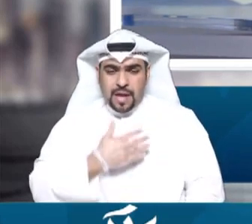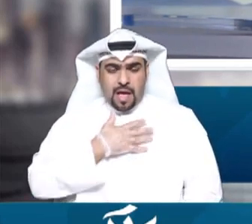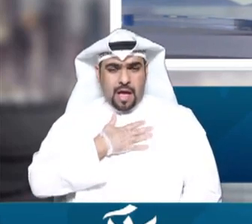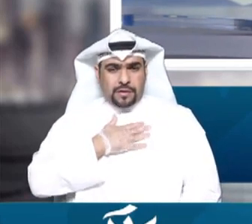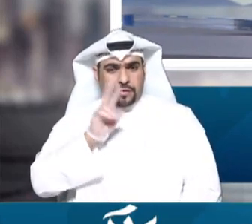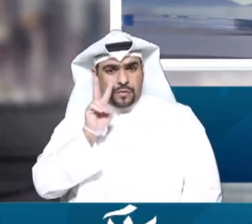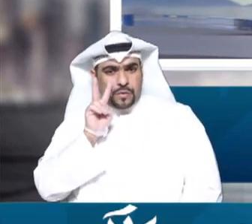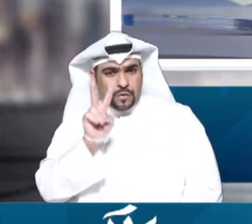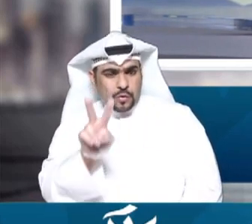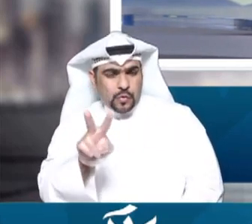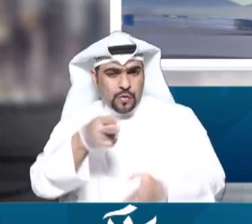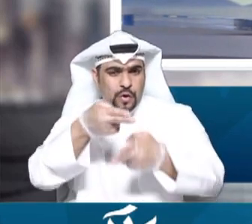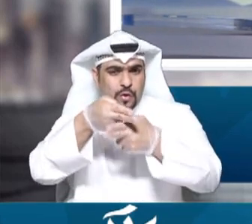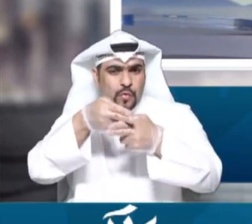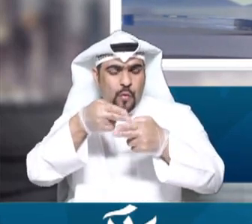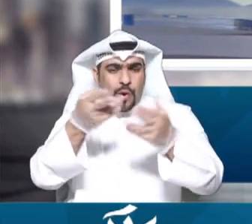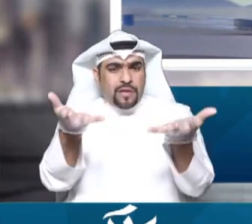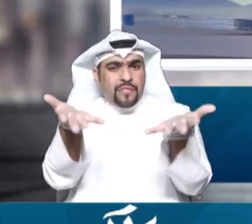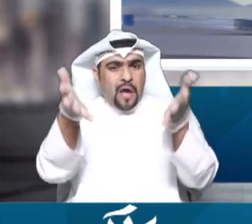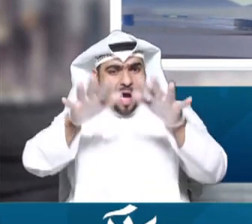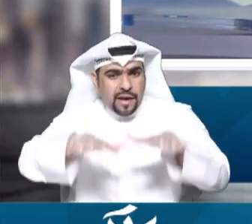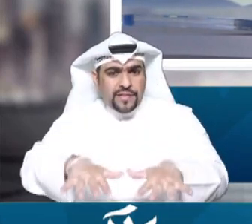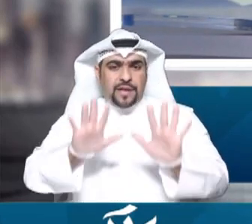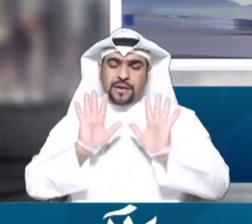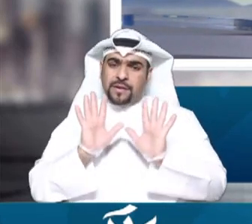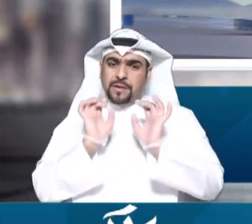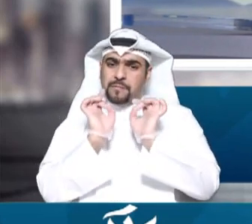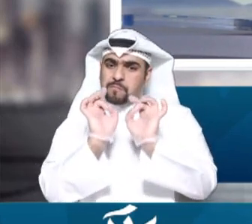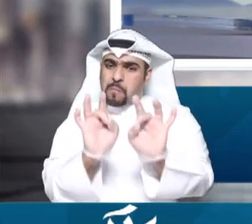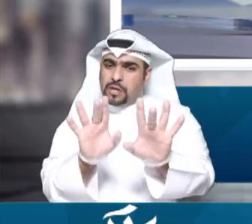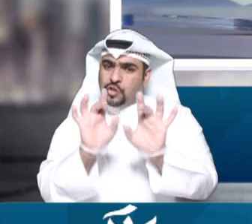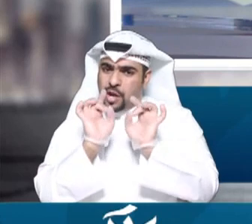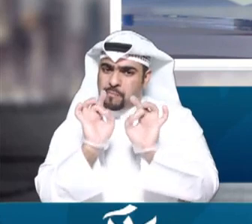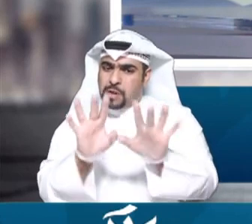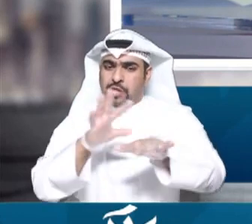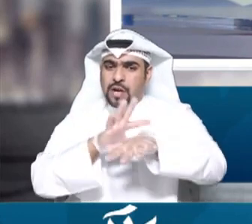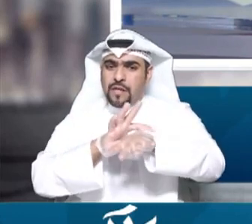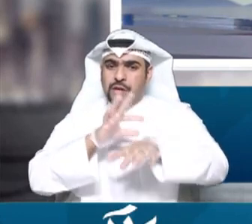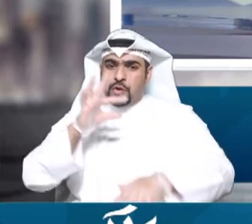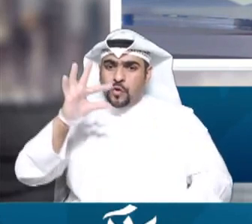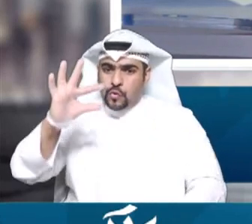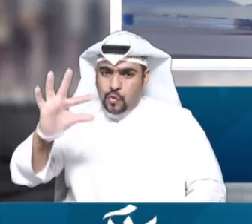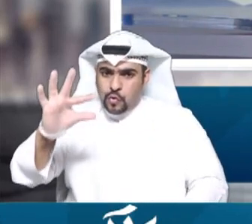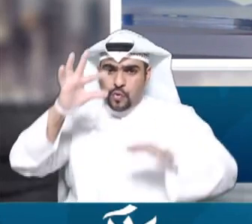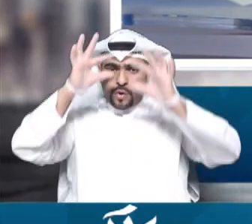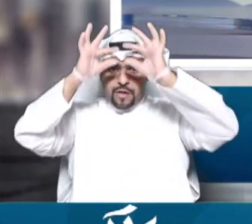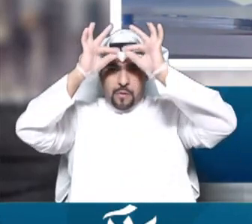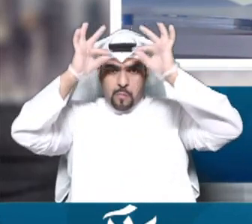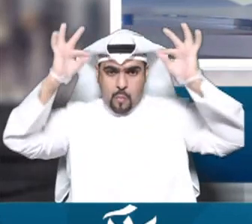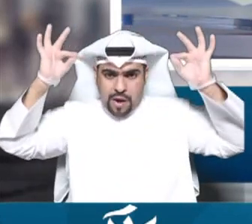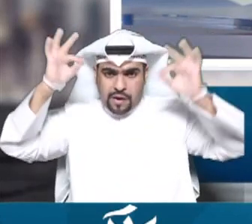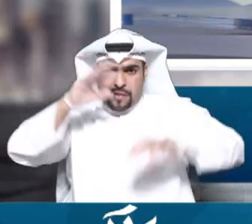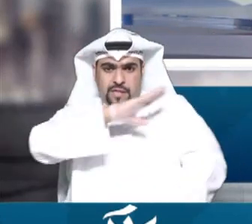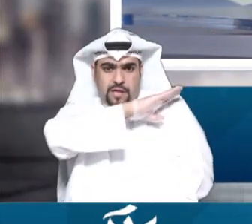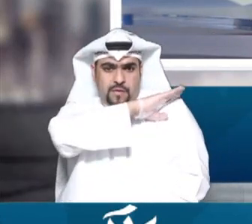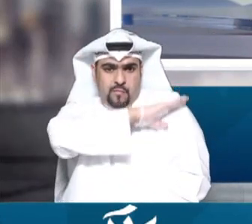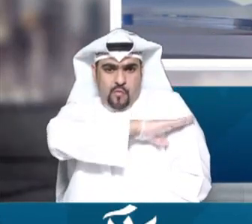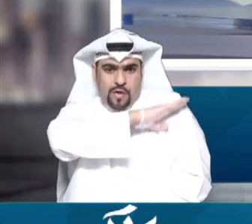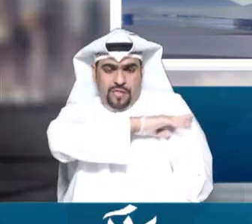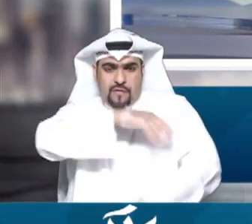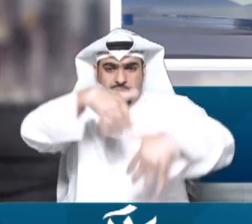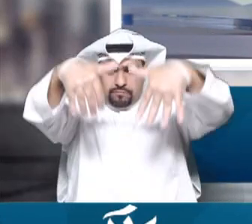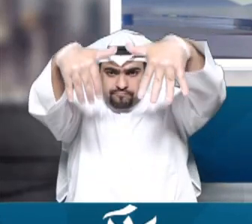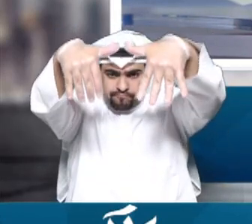بأداء مهمتهم على أكمل وجه. لكن لاحظت أن هناك كوادر وطنية في الصف